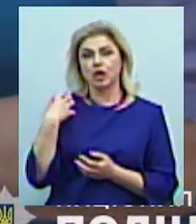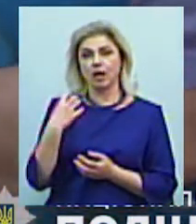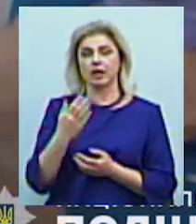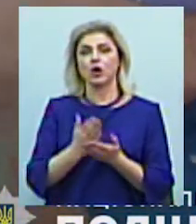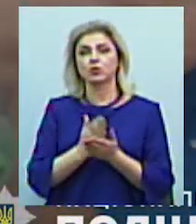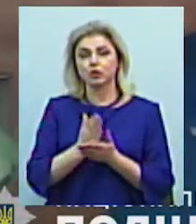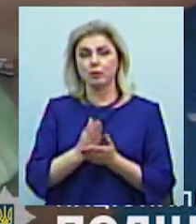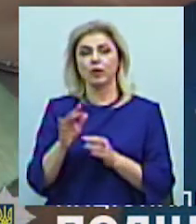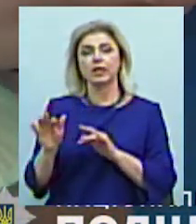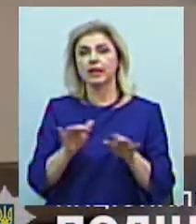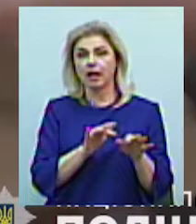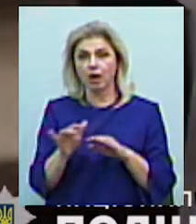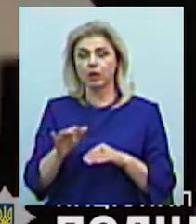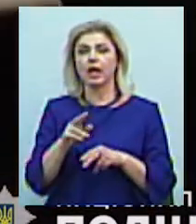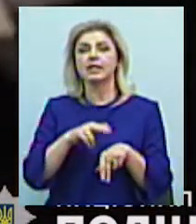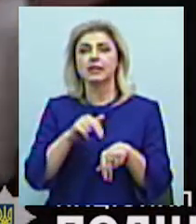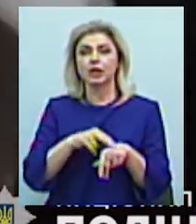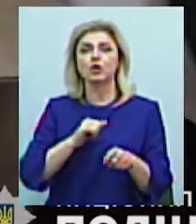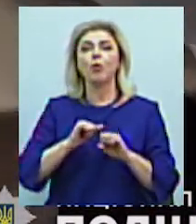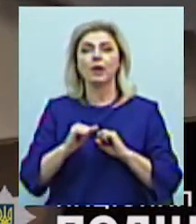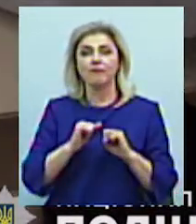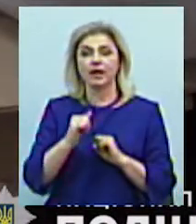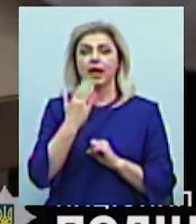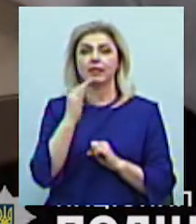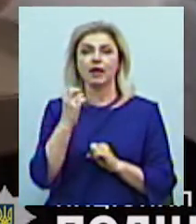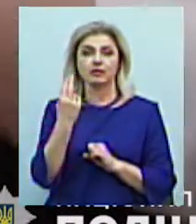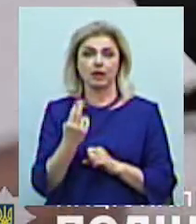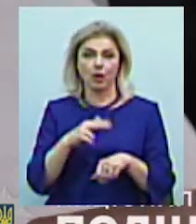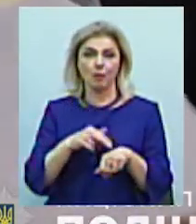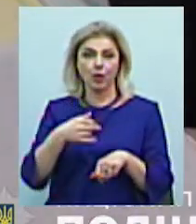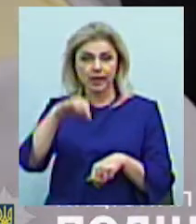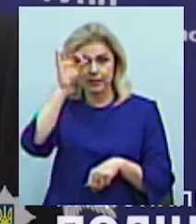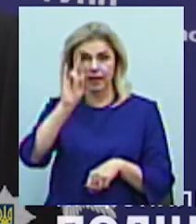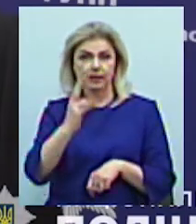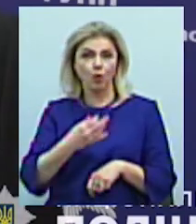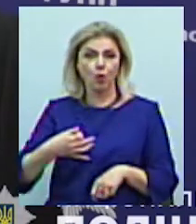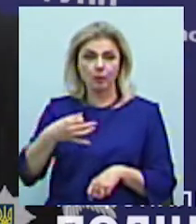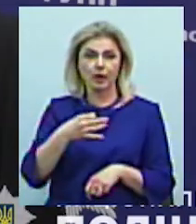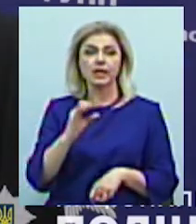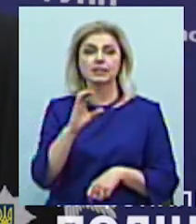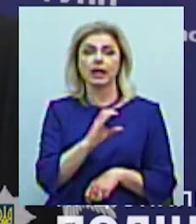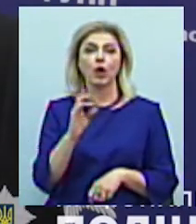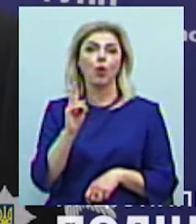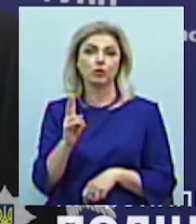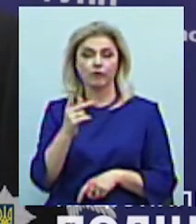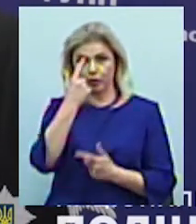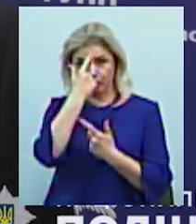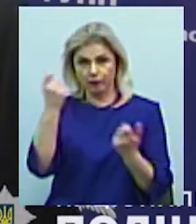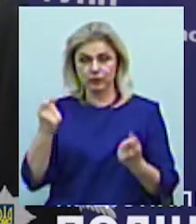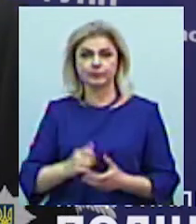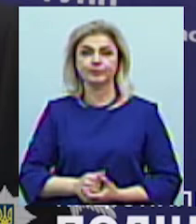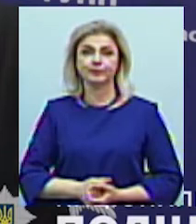та службової діяльності слідчого управління Національної поліції в Миколаївській області Сергій Коновальчук повідомив